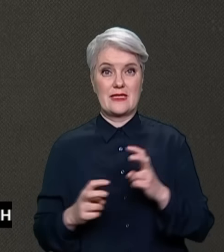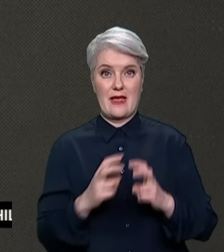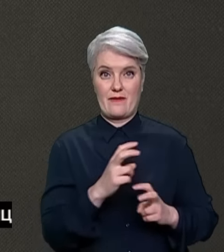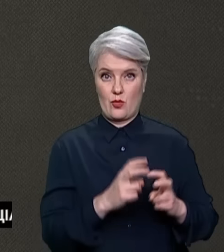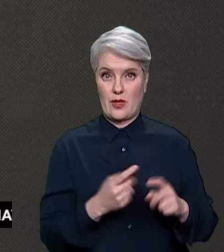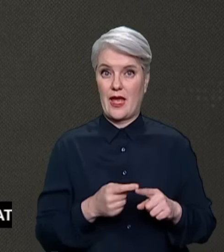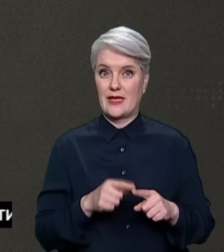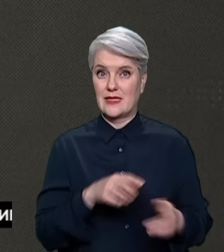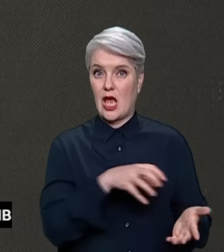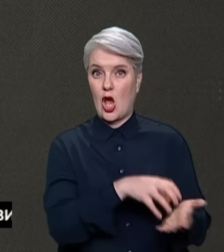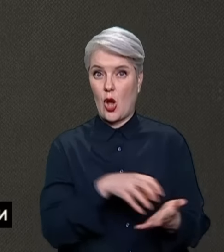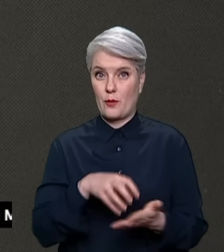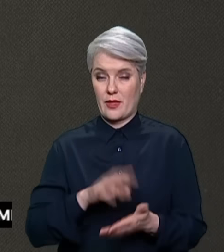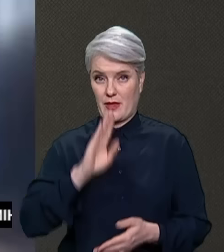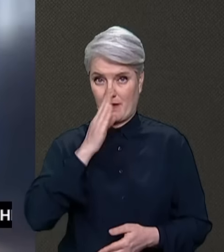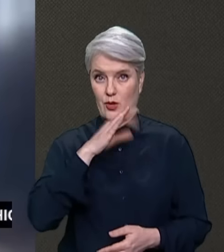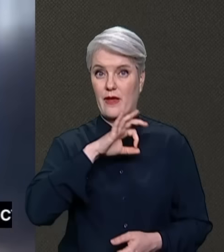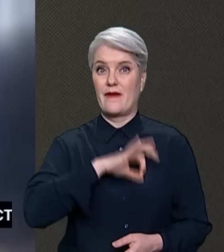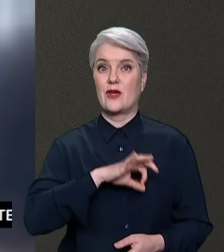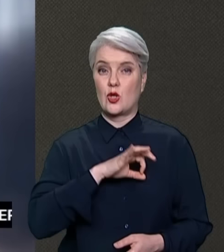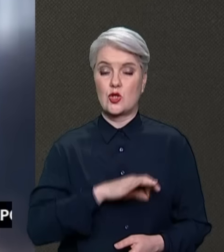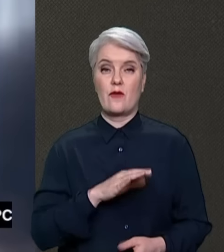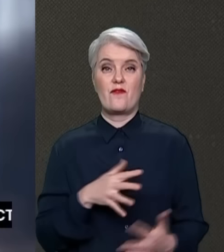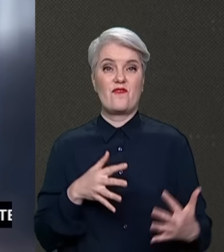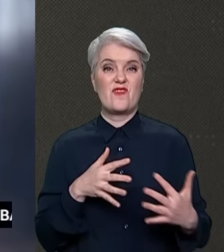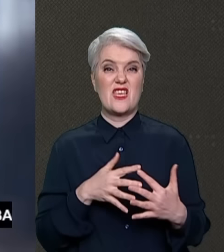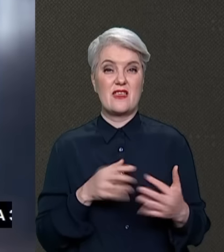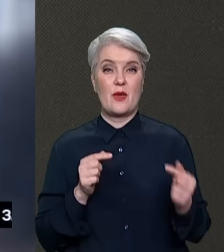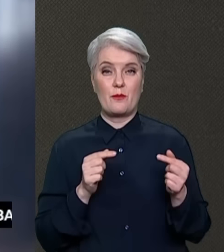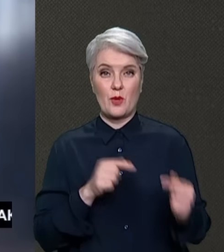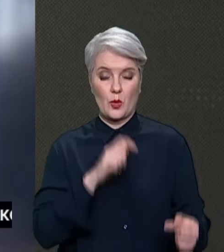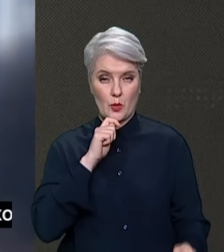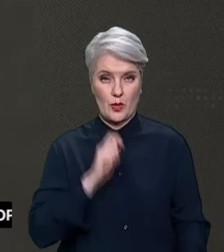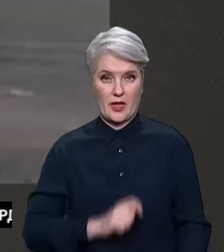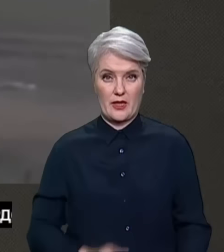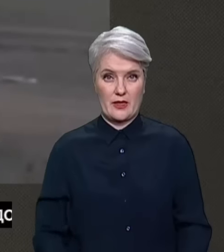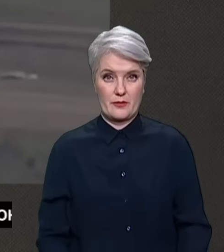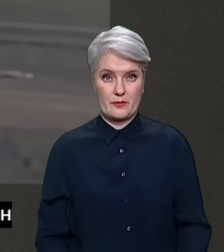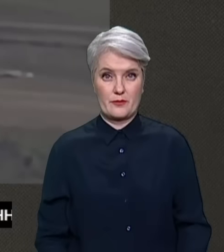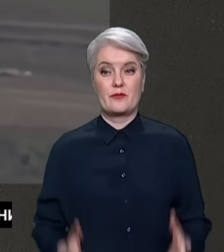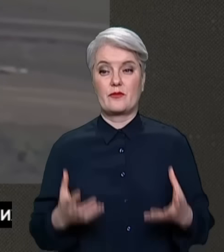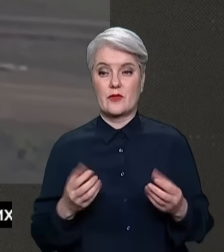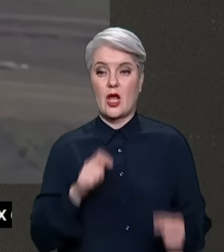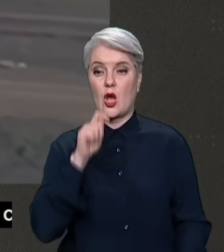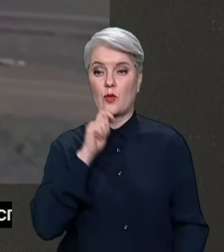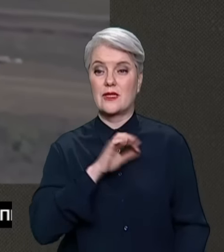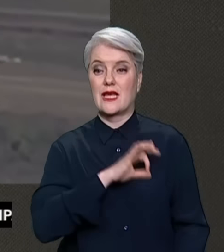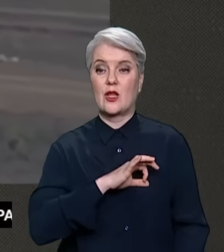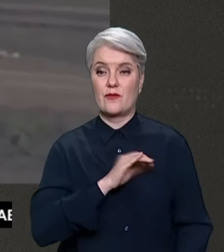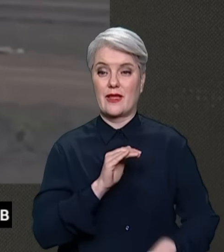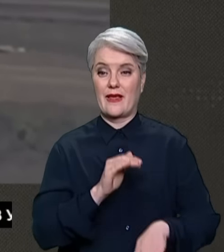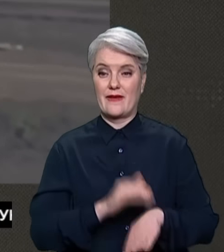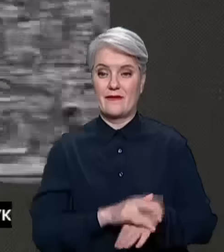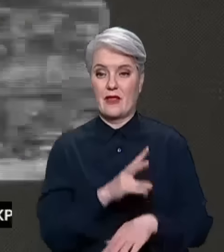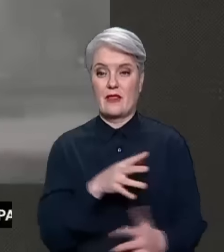ворог використовував у війні проти України, зазначило ГУР у телеграмі. А ще українські розвідники виявили